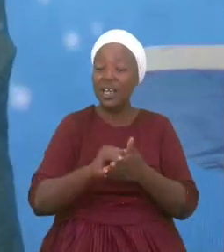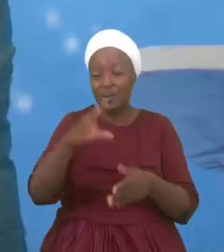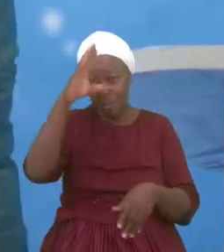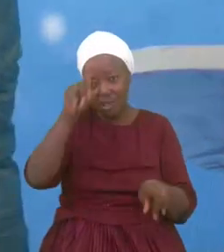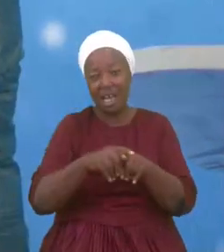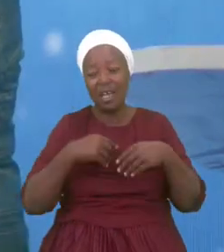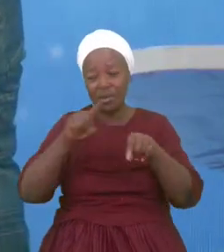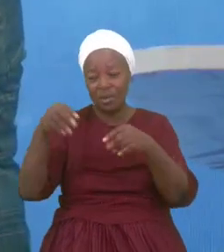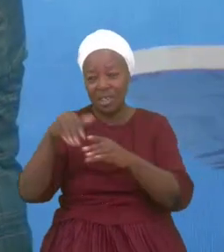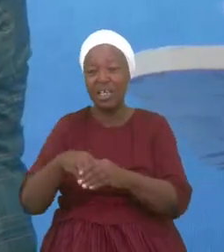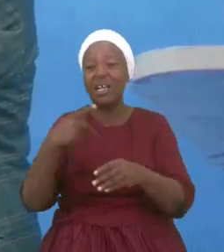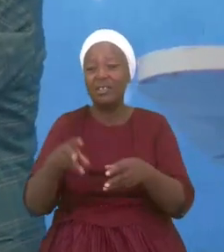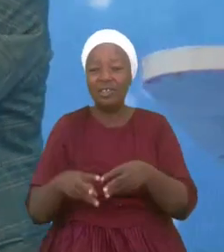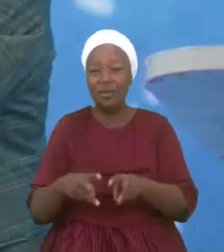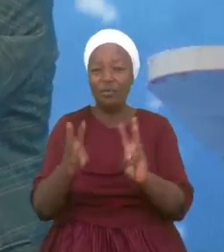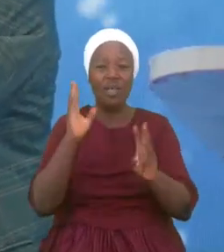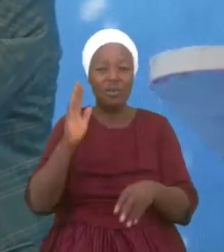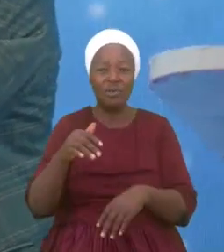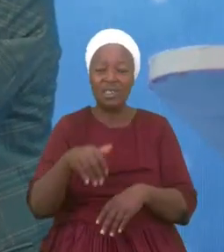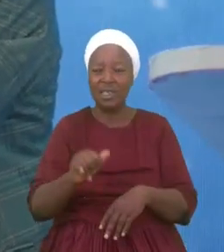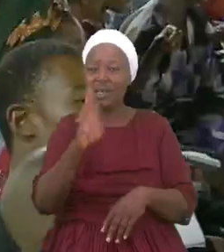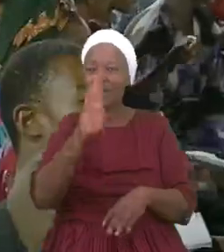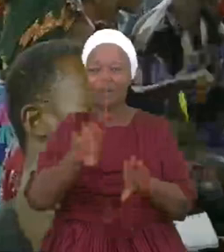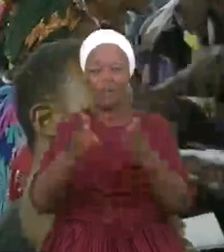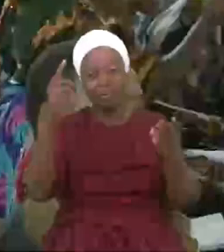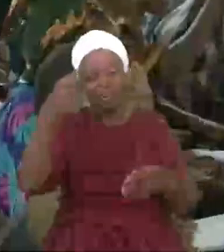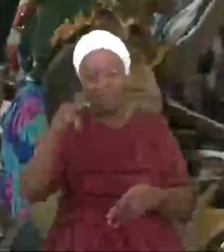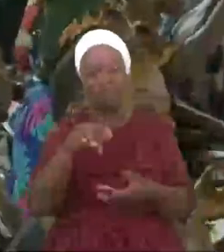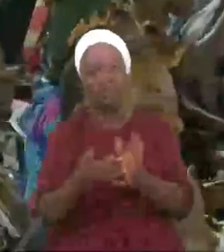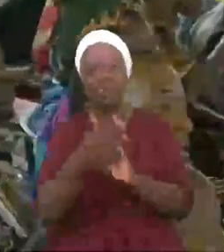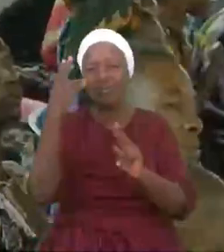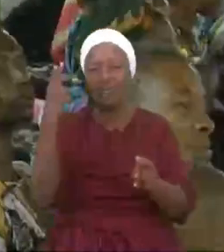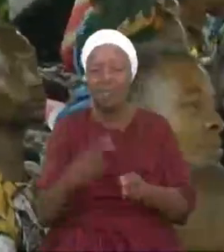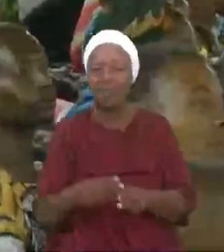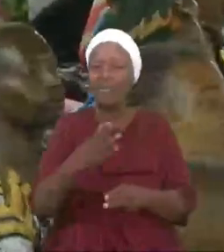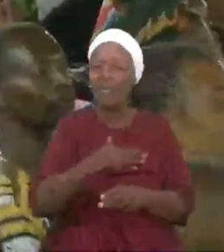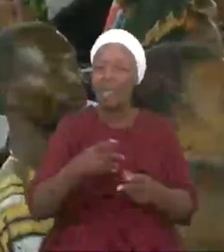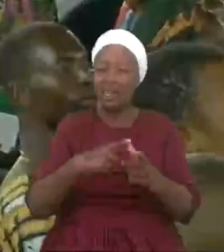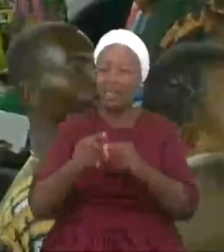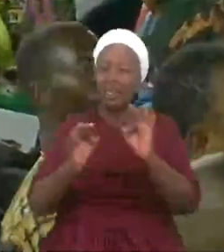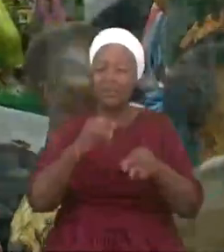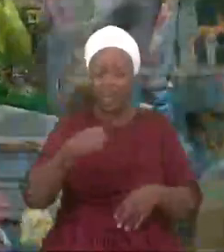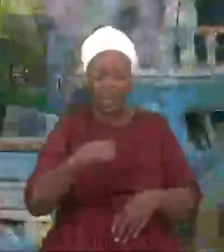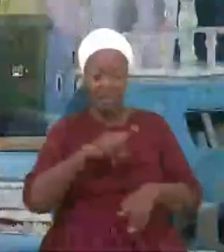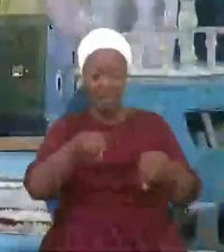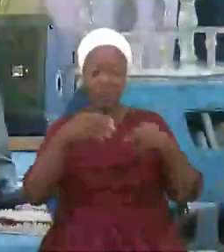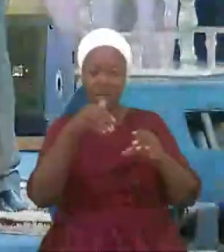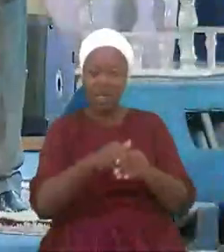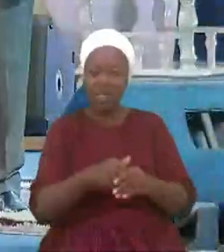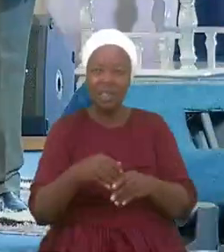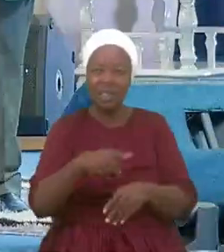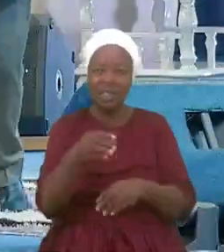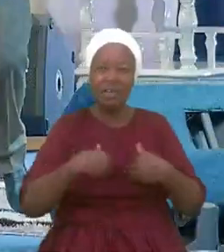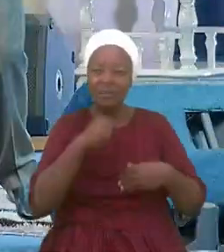pasteur Salomon quels sont le titre après lui après qui après qu'il est entré la